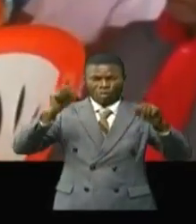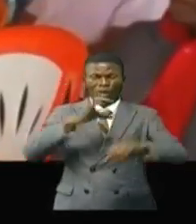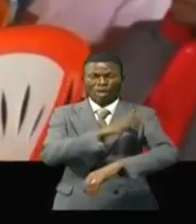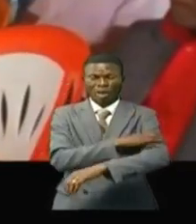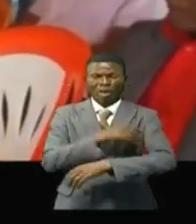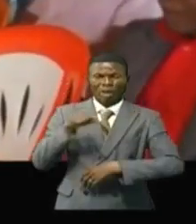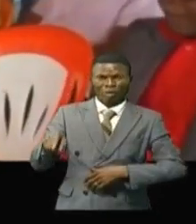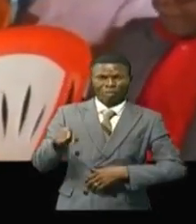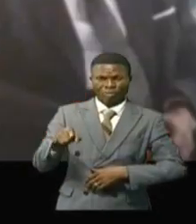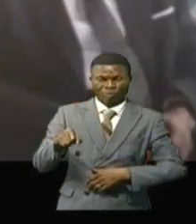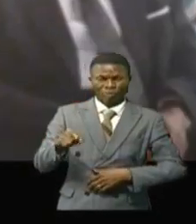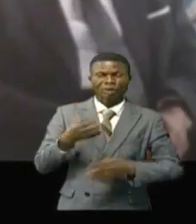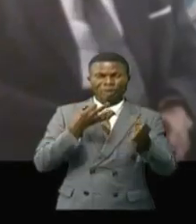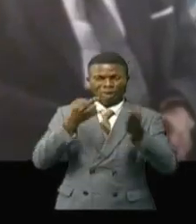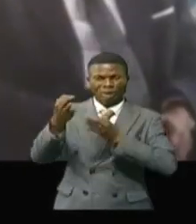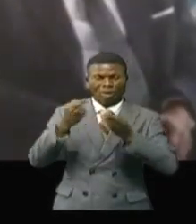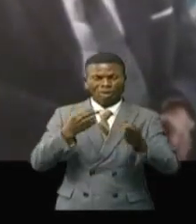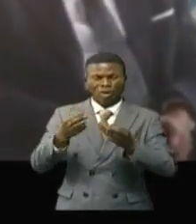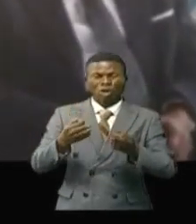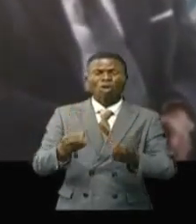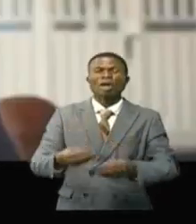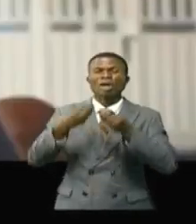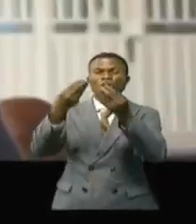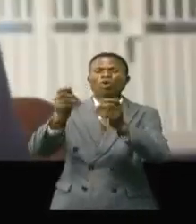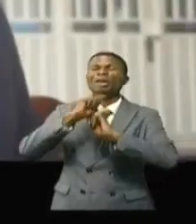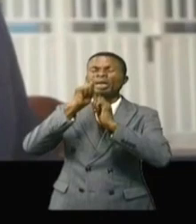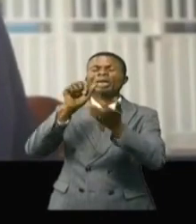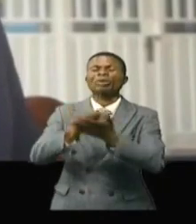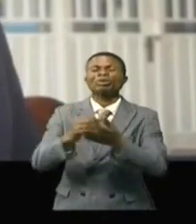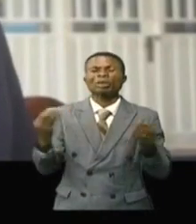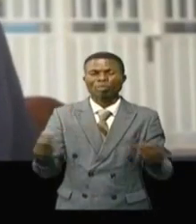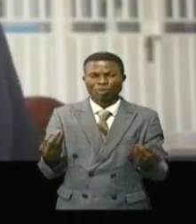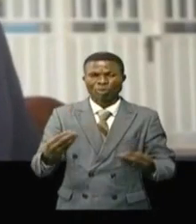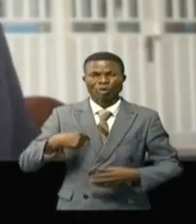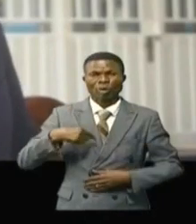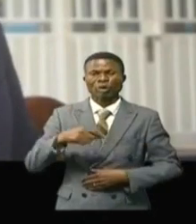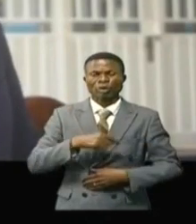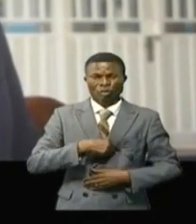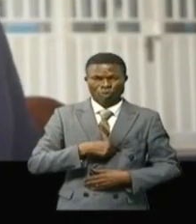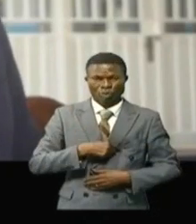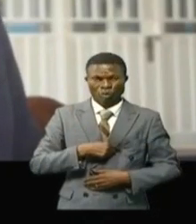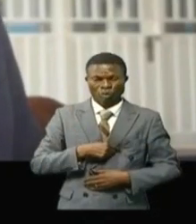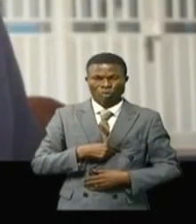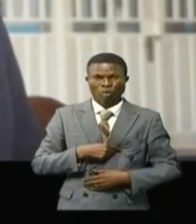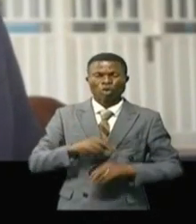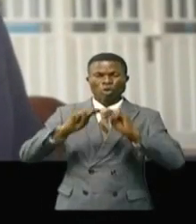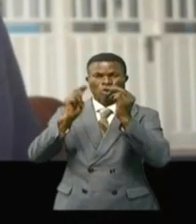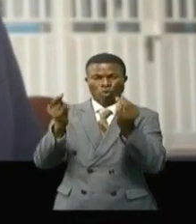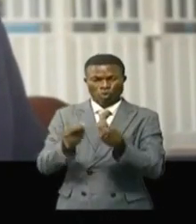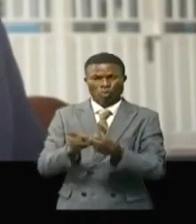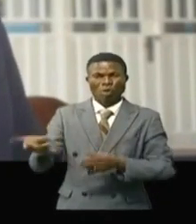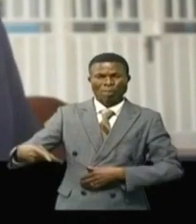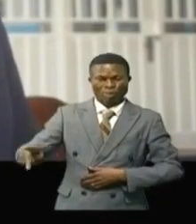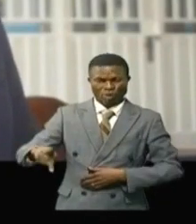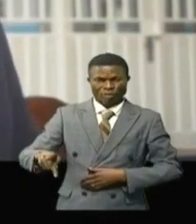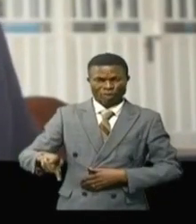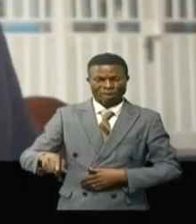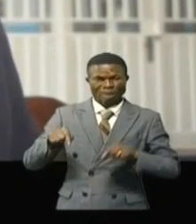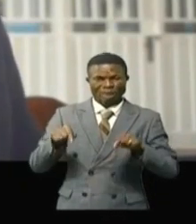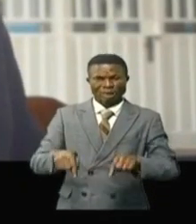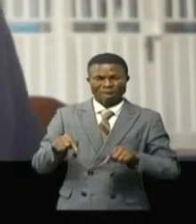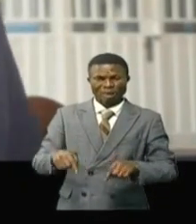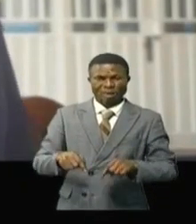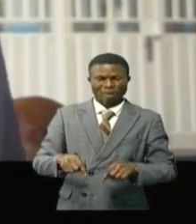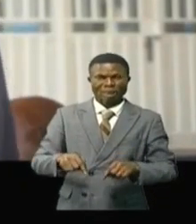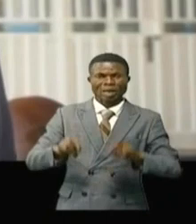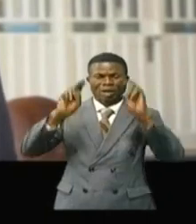Katanga, avait expliqué le pourquoi de l'événement du jour. Nous sommes une coordination provinciale de la maison civile du chef de l'État basée ici à